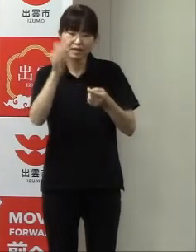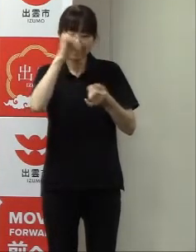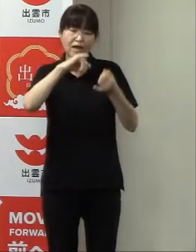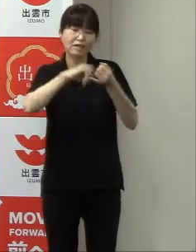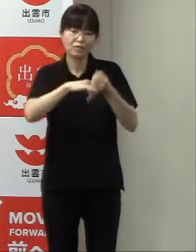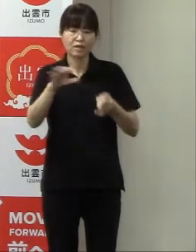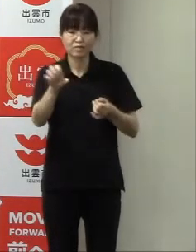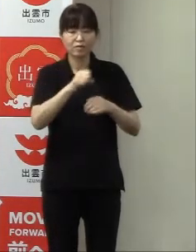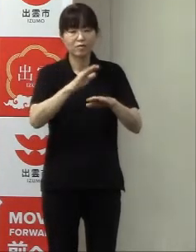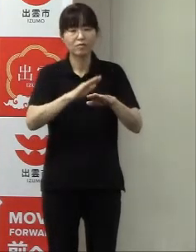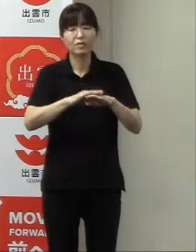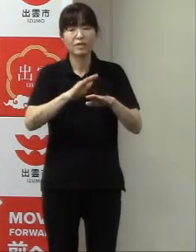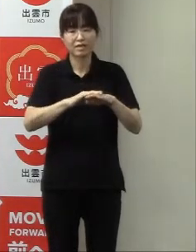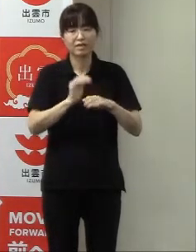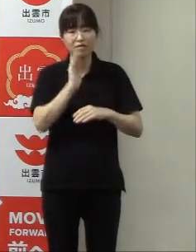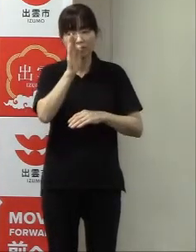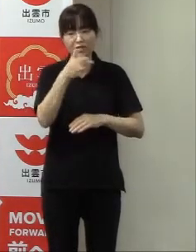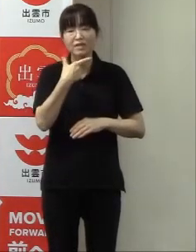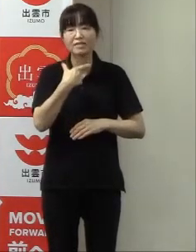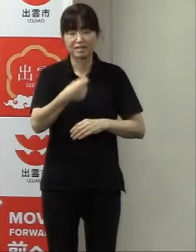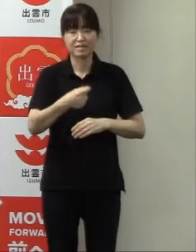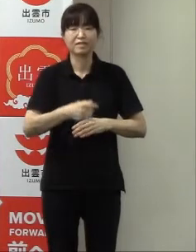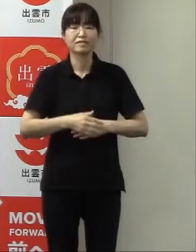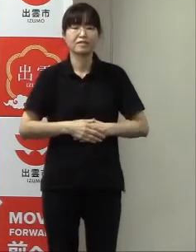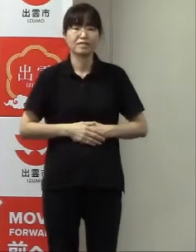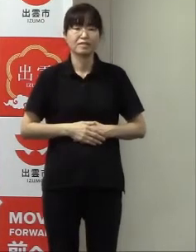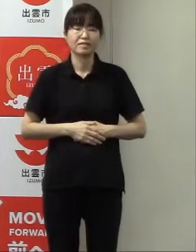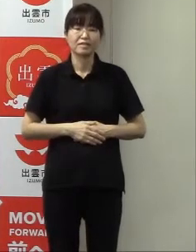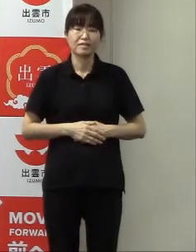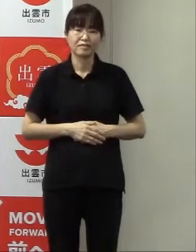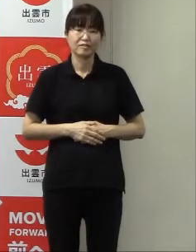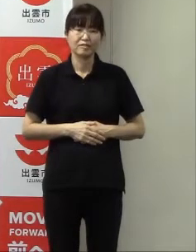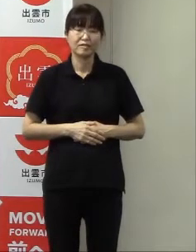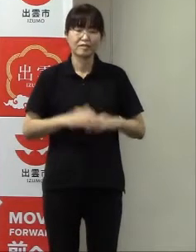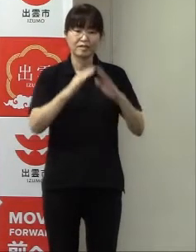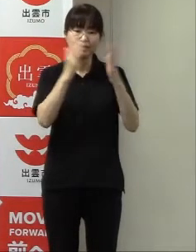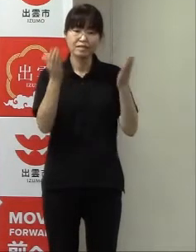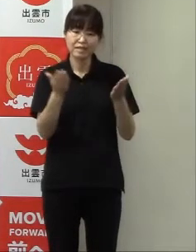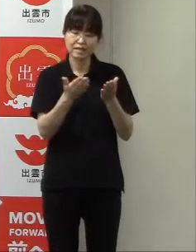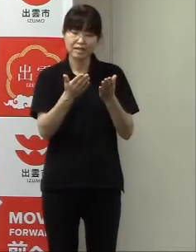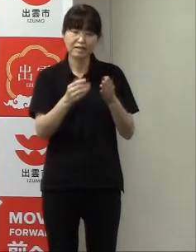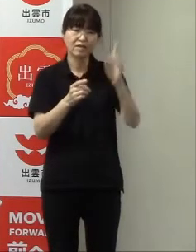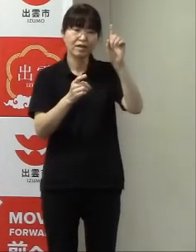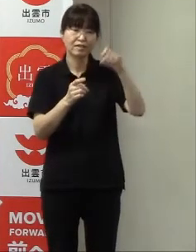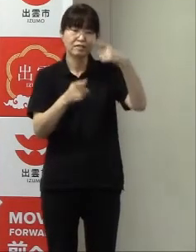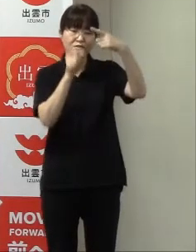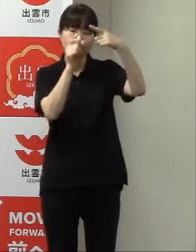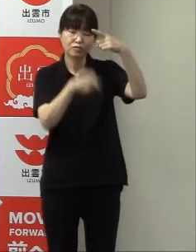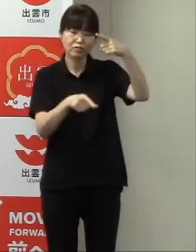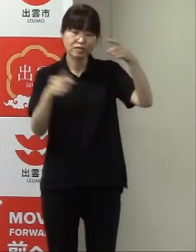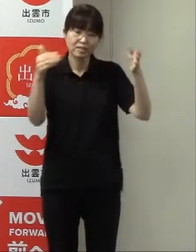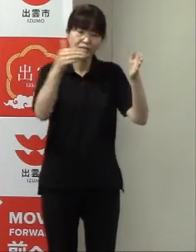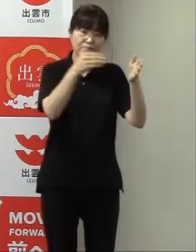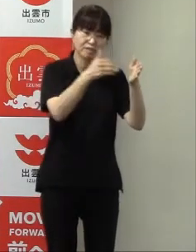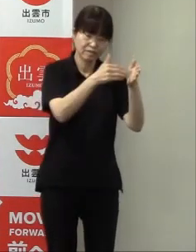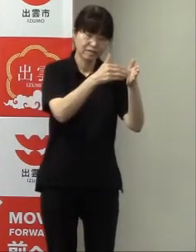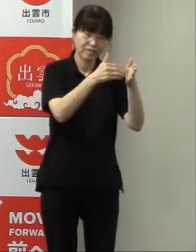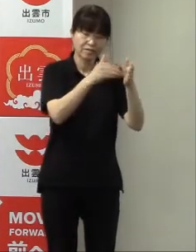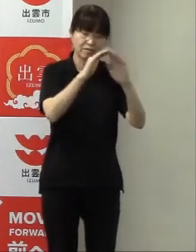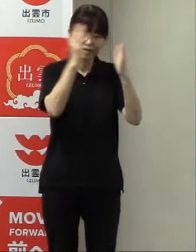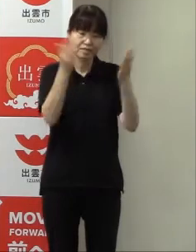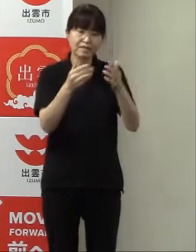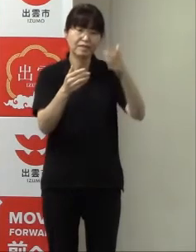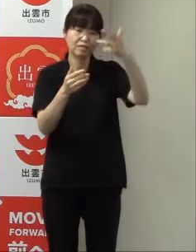ただきたいというふうに思っております。ただ全体的には11月中にはおおむね全体の8割程度